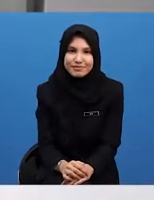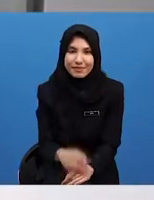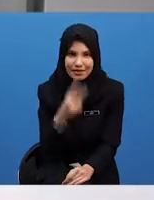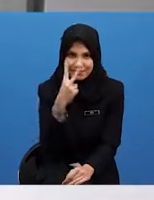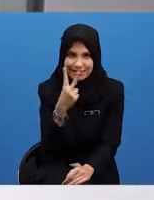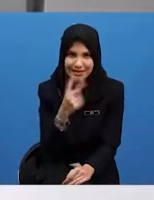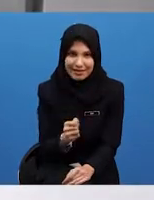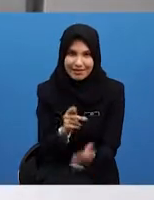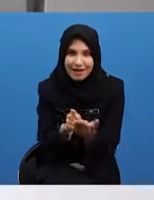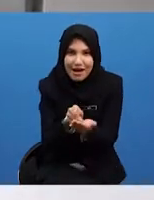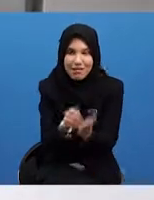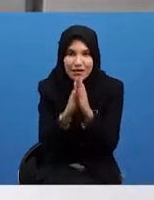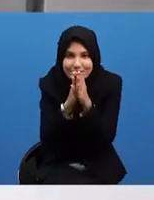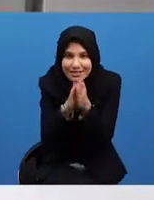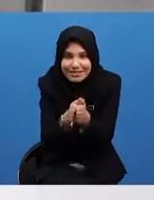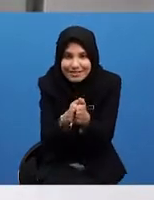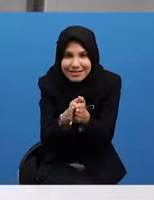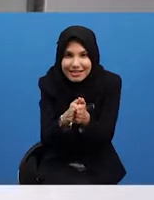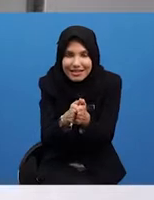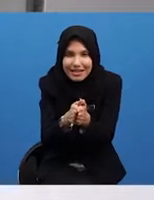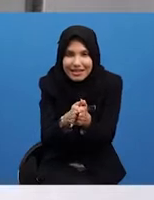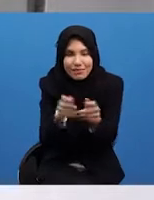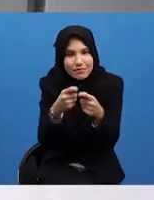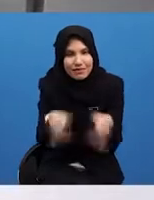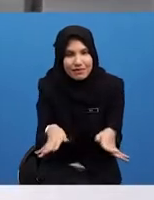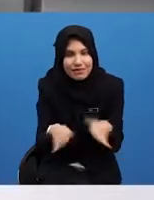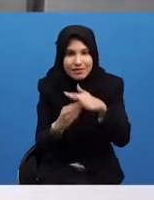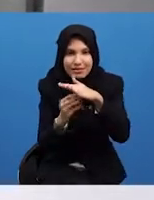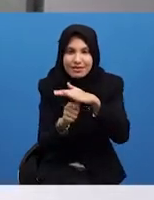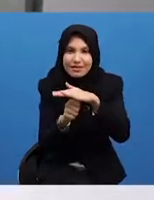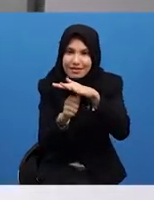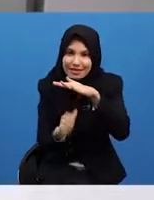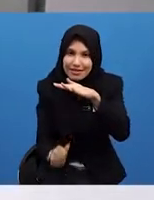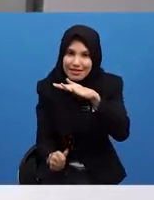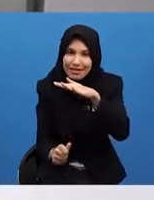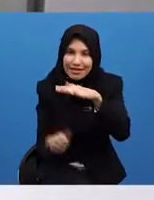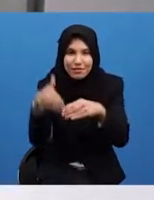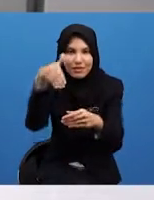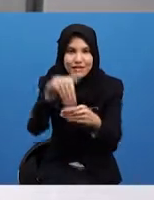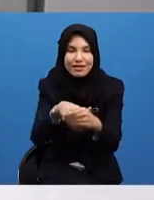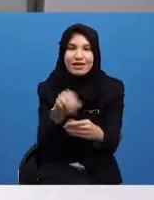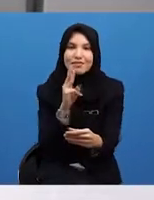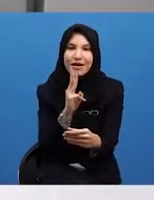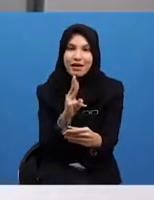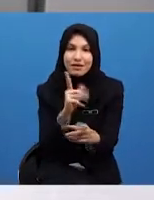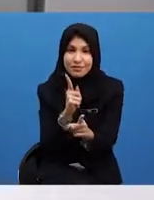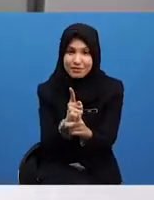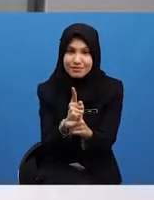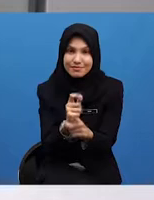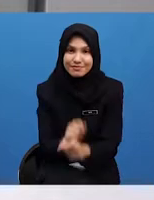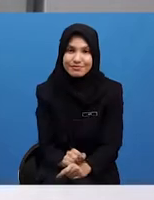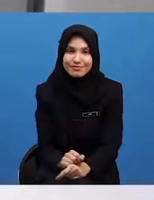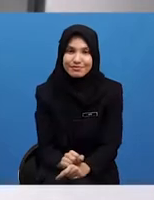Perhatikan kapal selam mini ini. Kapal ini telah tenggelam ke dalam air, betul tak?